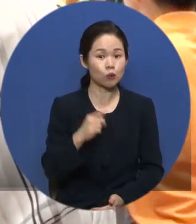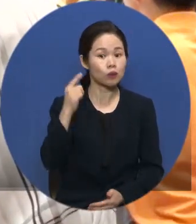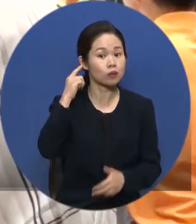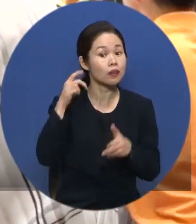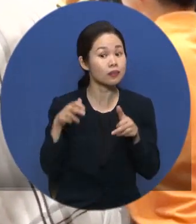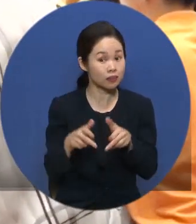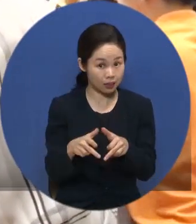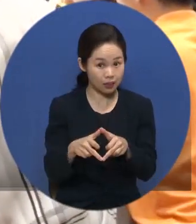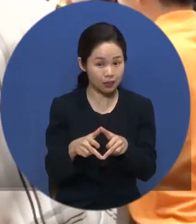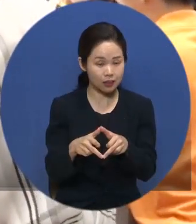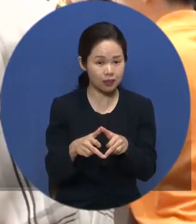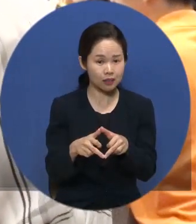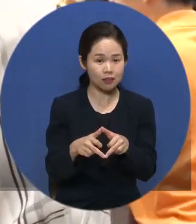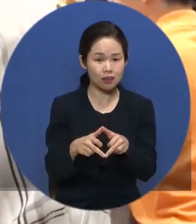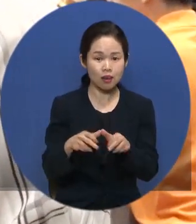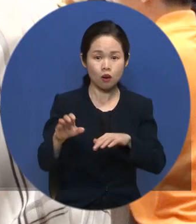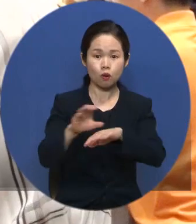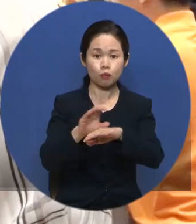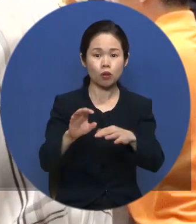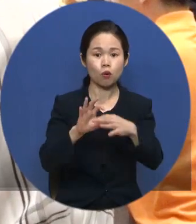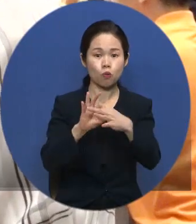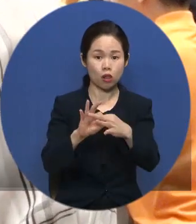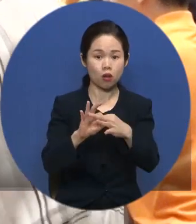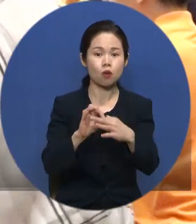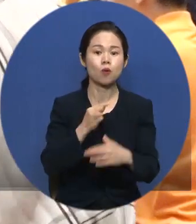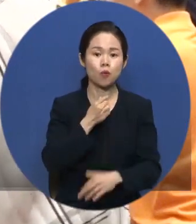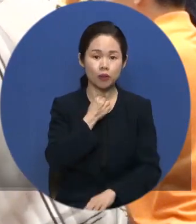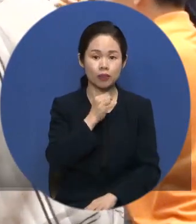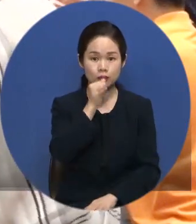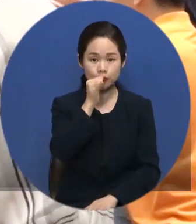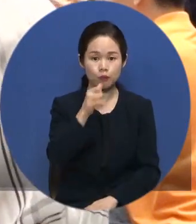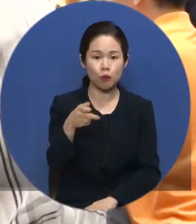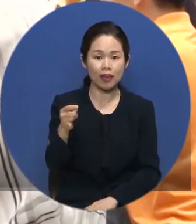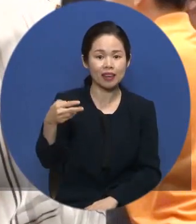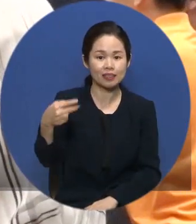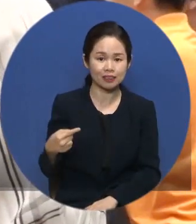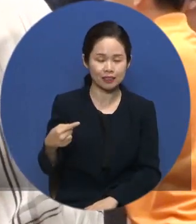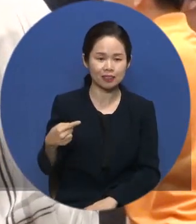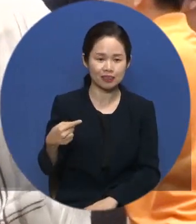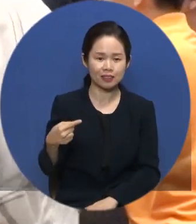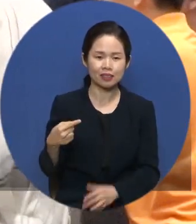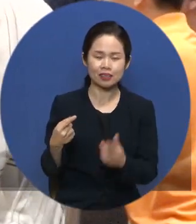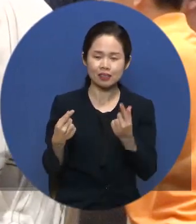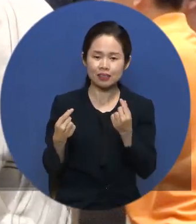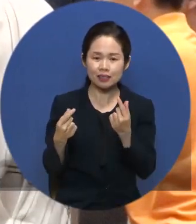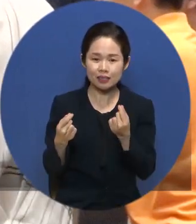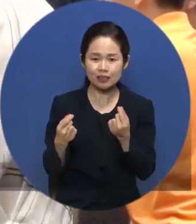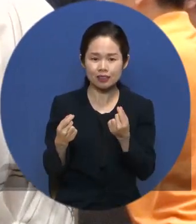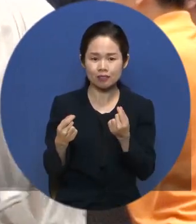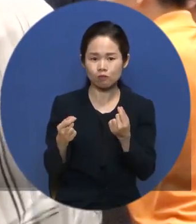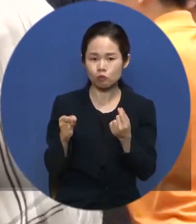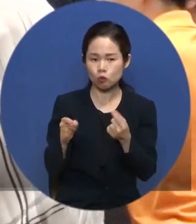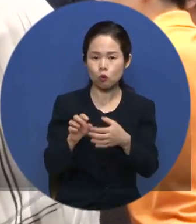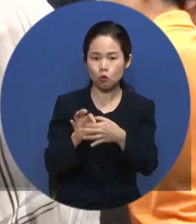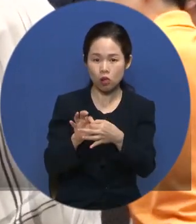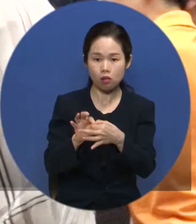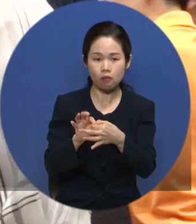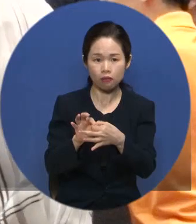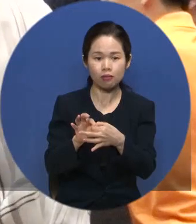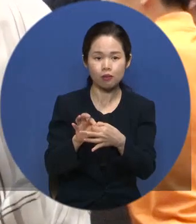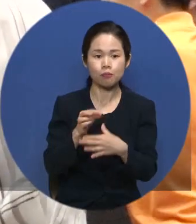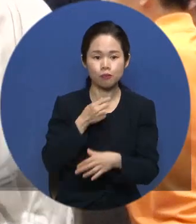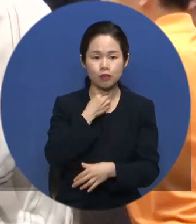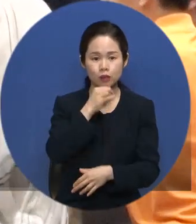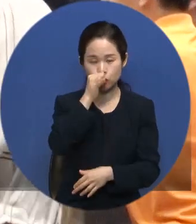같은 경우는 컴퓨터와 관련된 것도 많이 하고 뭐 CAD나 예, 이런 그런 쪽으로 많이 관여하고 실제로